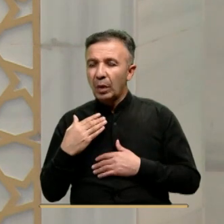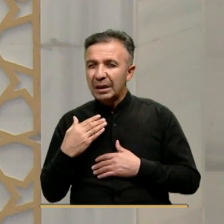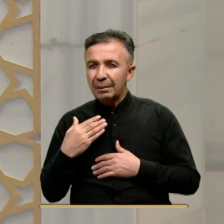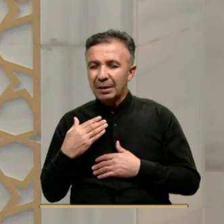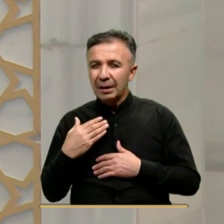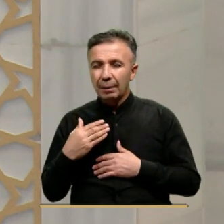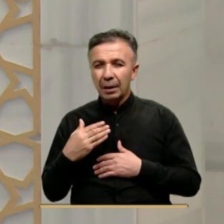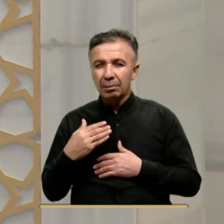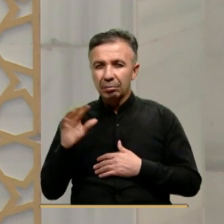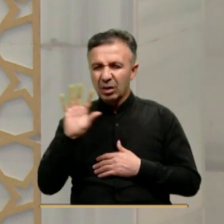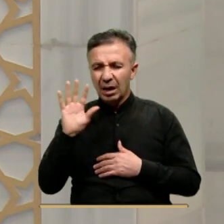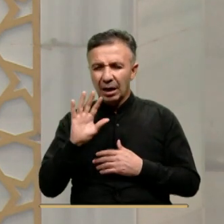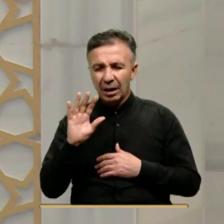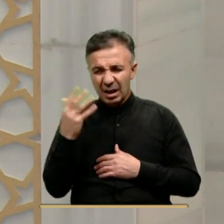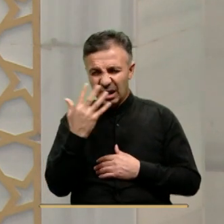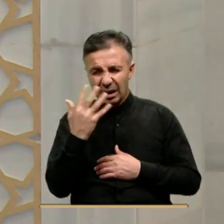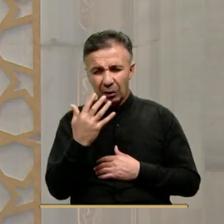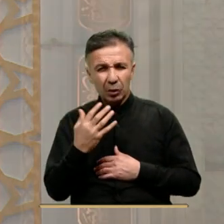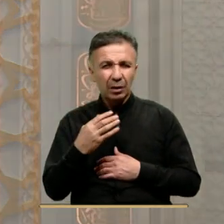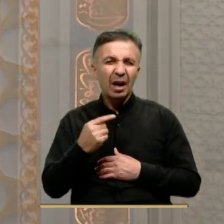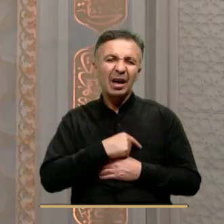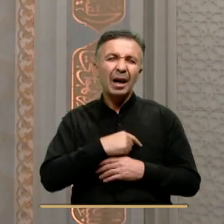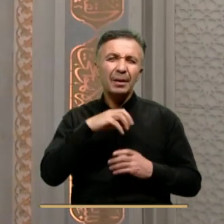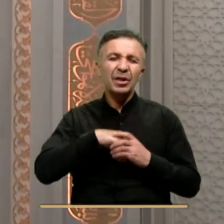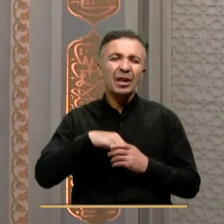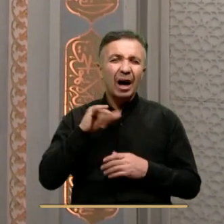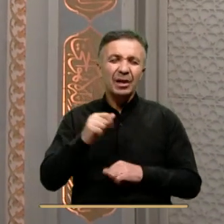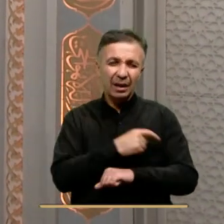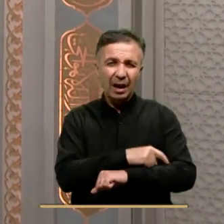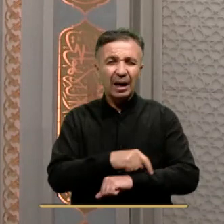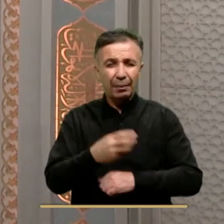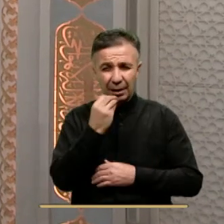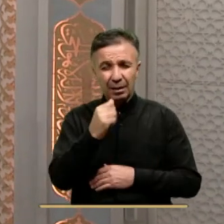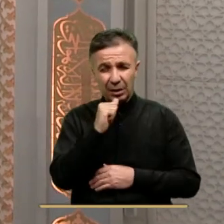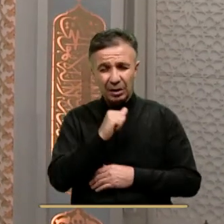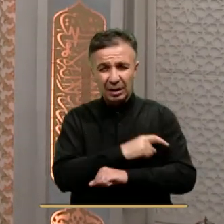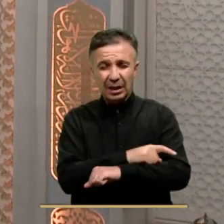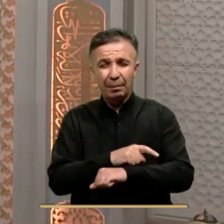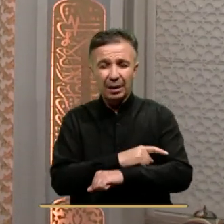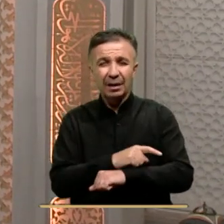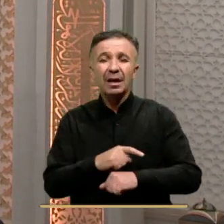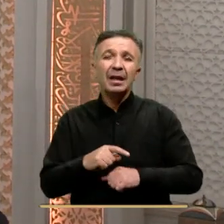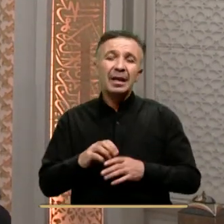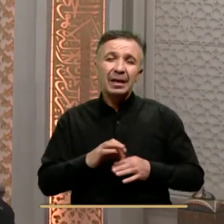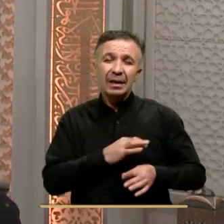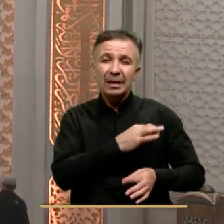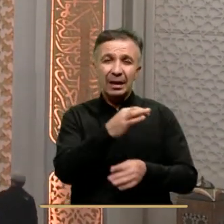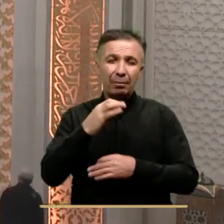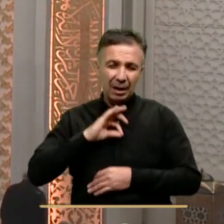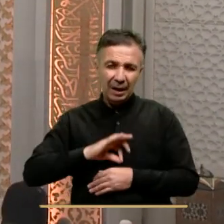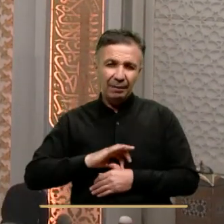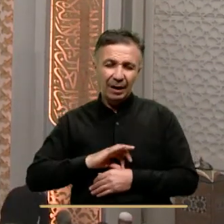etmiyorsa kalp de öyledir içine haram girdiği zaman insanın manevi duyguları ölür